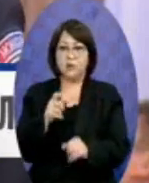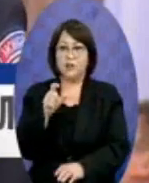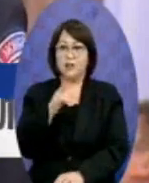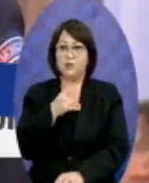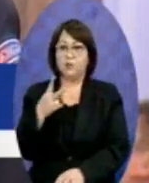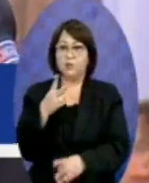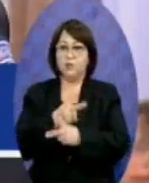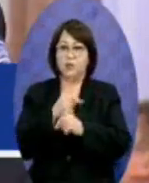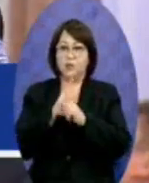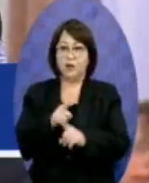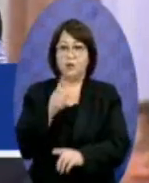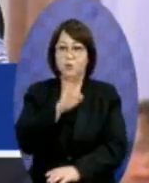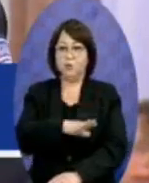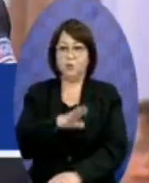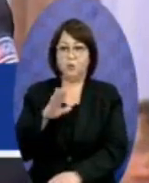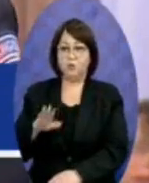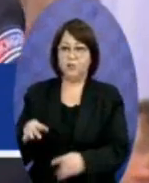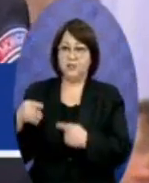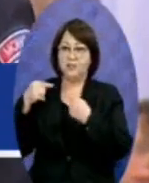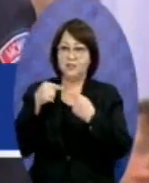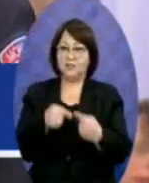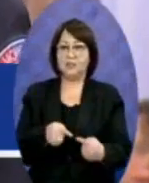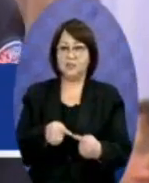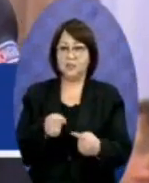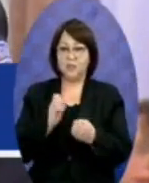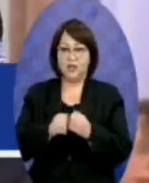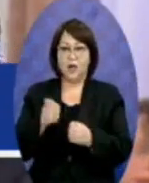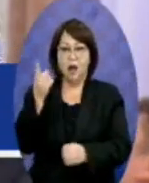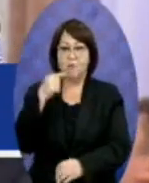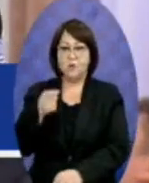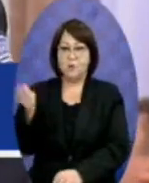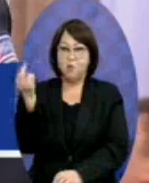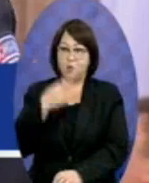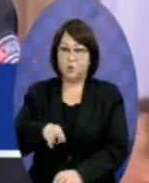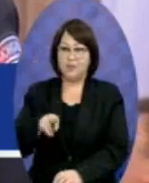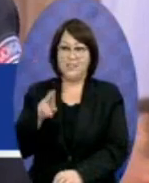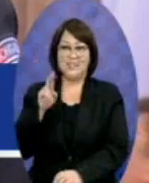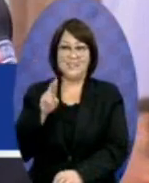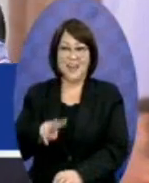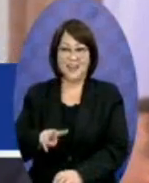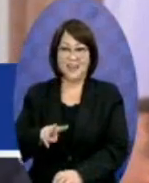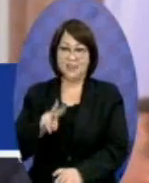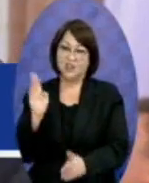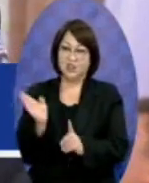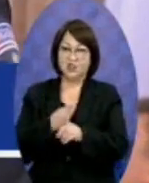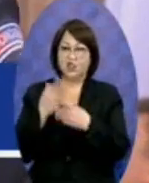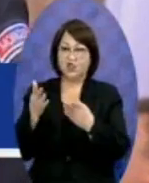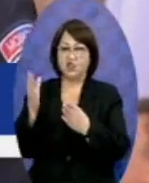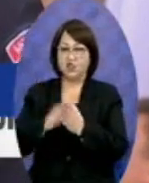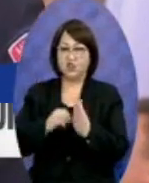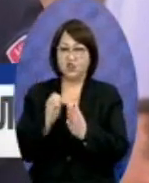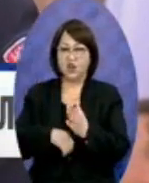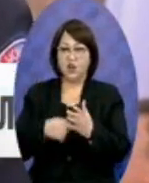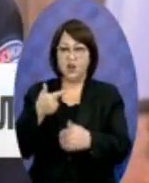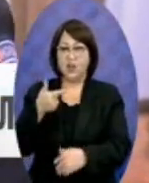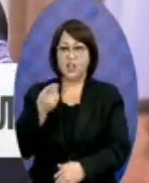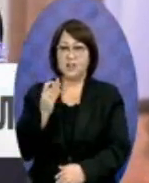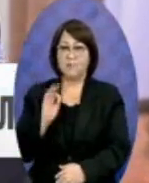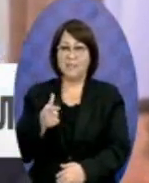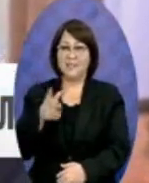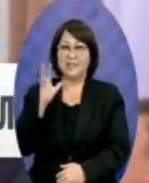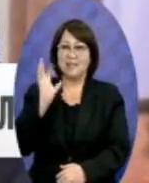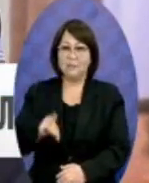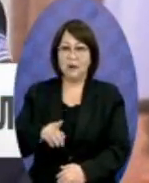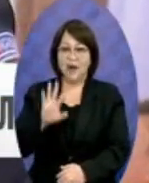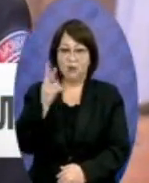одоо хүүхдийн эсрэг үлдсэн хамгийн хүнд ял шийтгэлтэй гэмтрийг бол бас энэ хүчин төг гэмтрийг байж байгаа. 12 жил